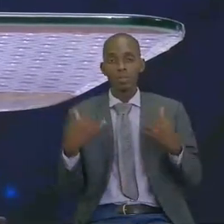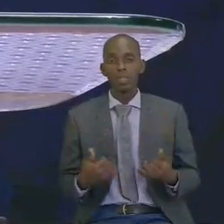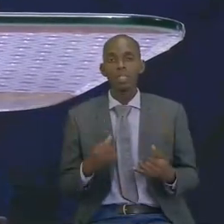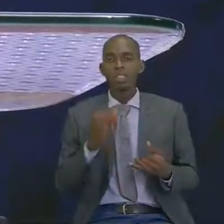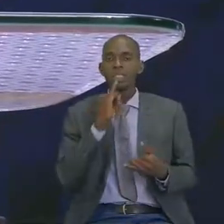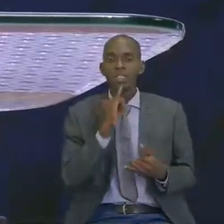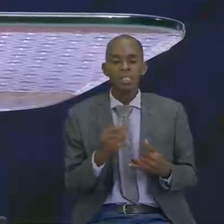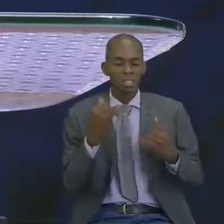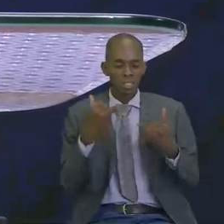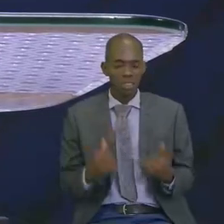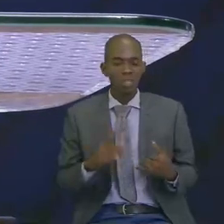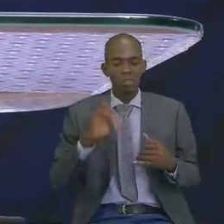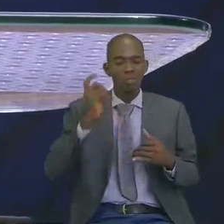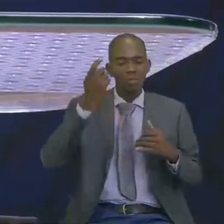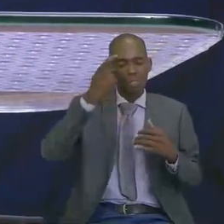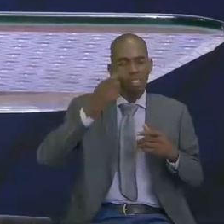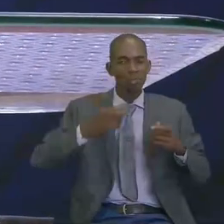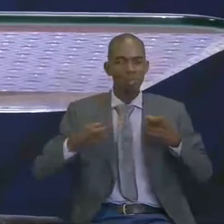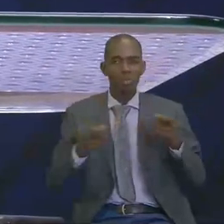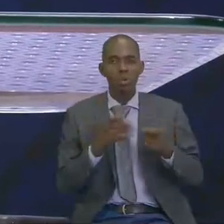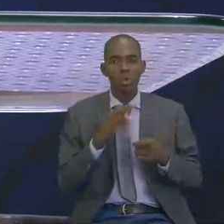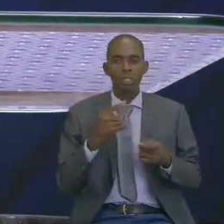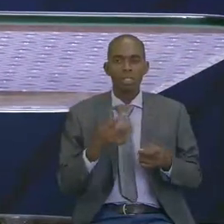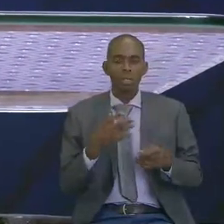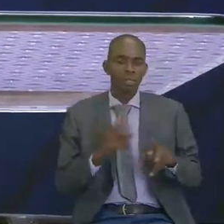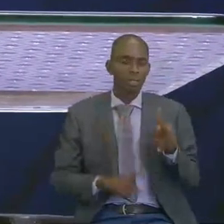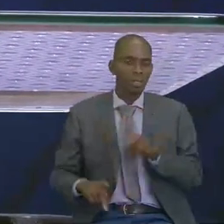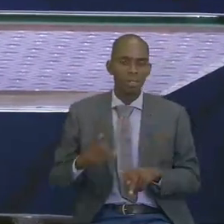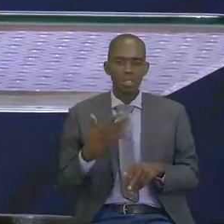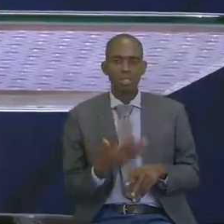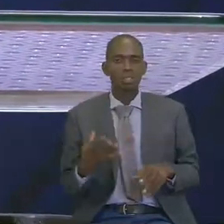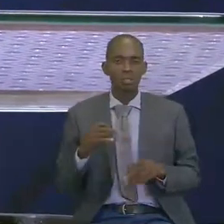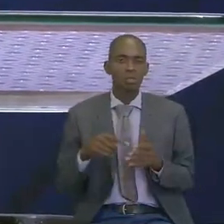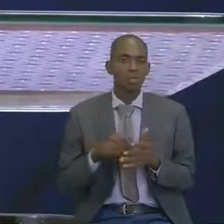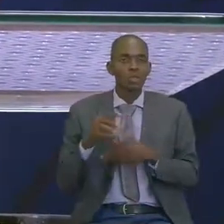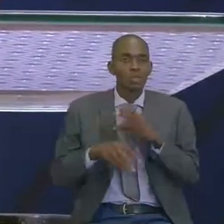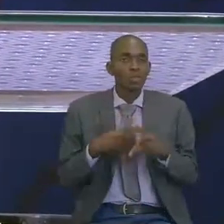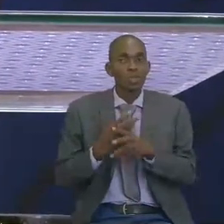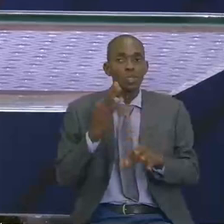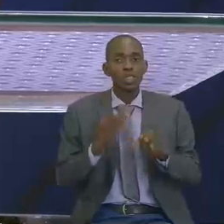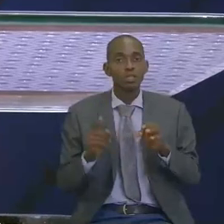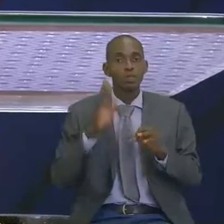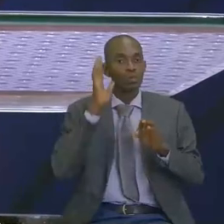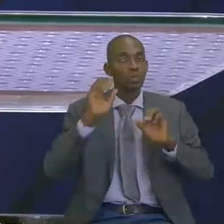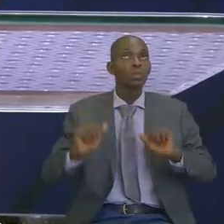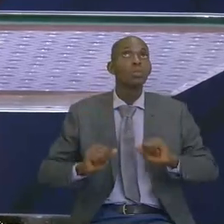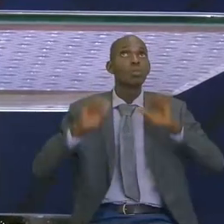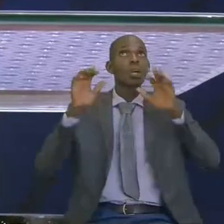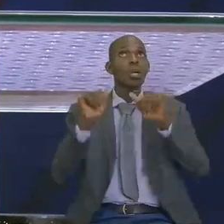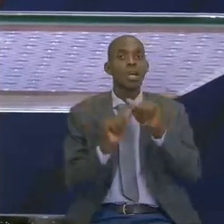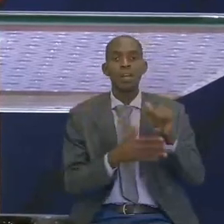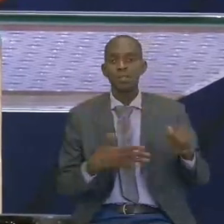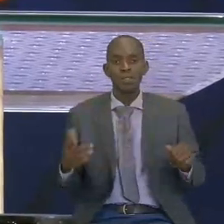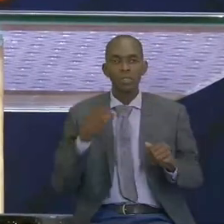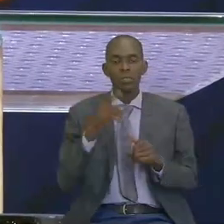de ce siècle. Et si vous vendez au monde entier votre cœur, votre esprit, vos talents et tout